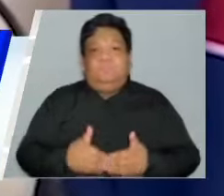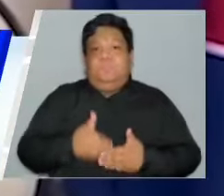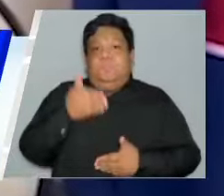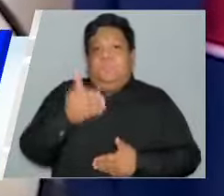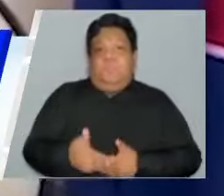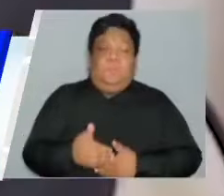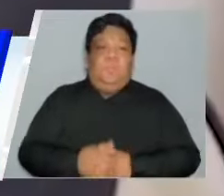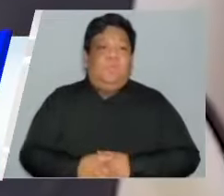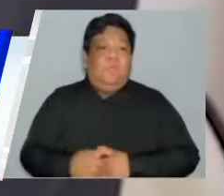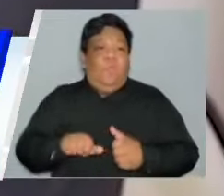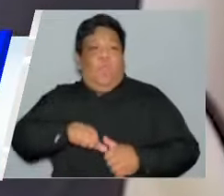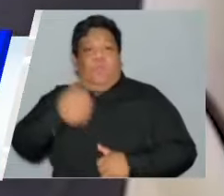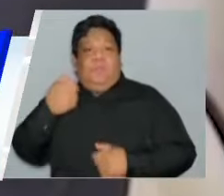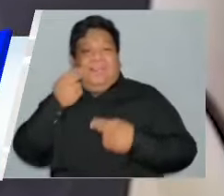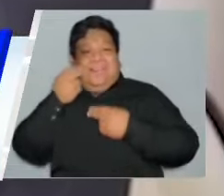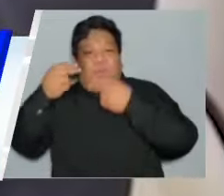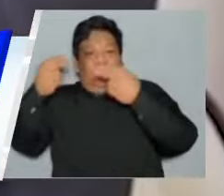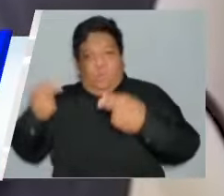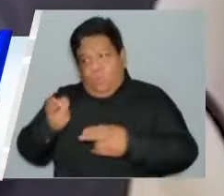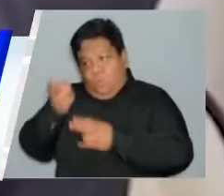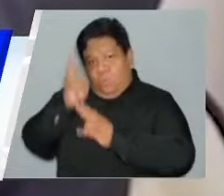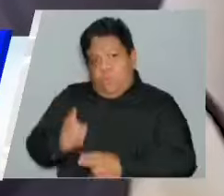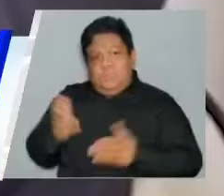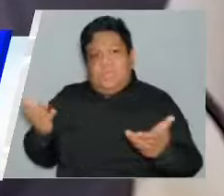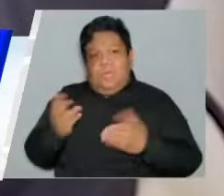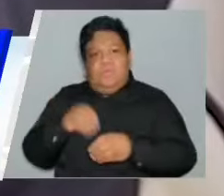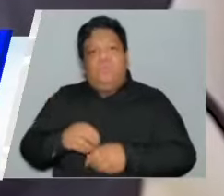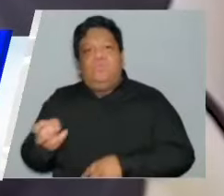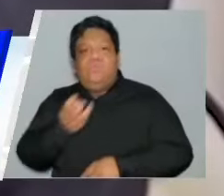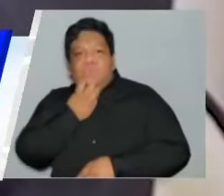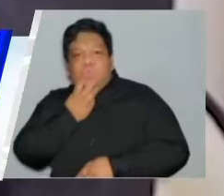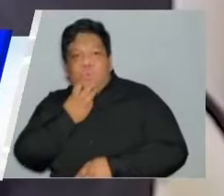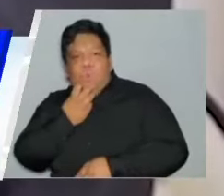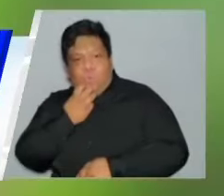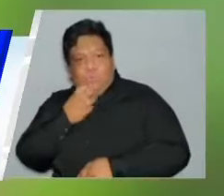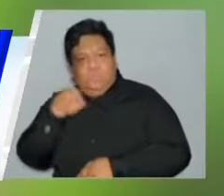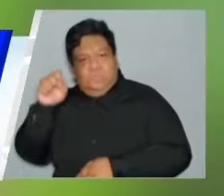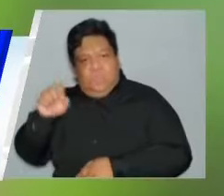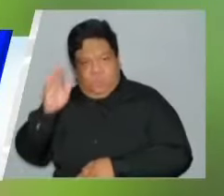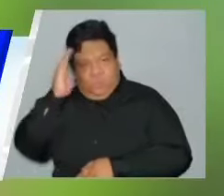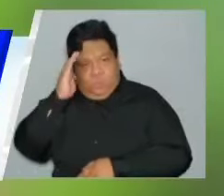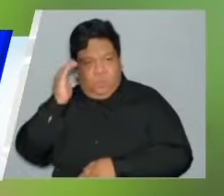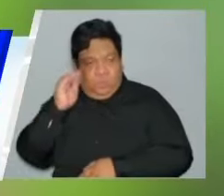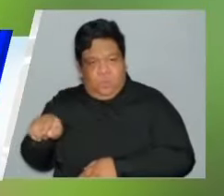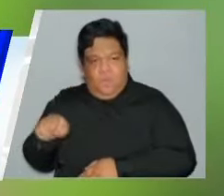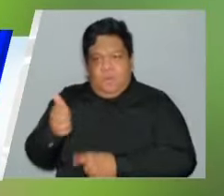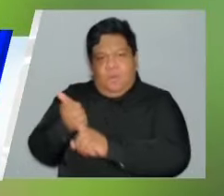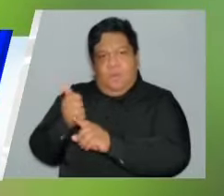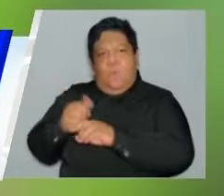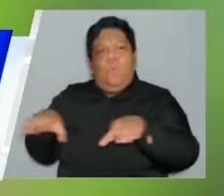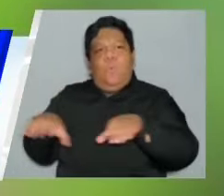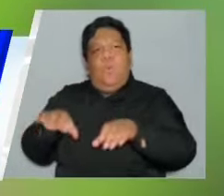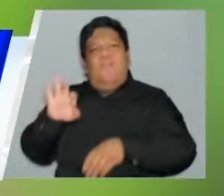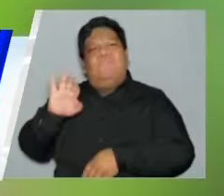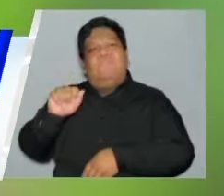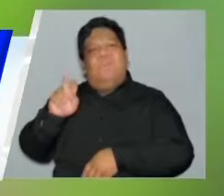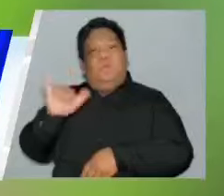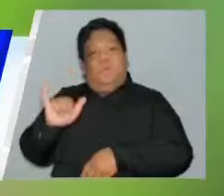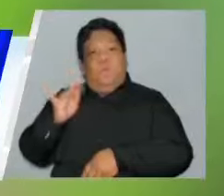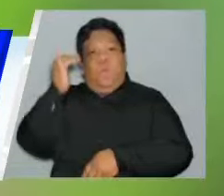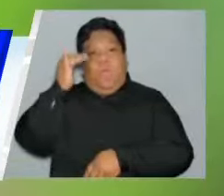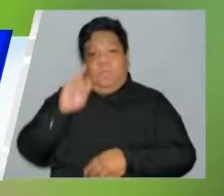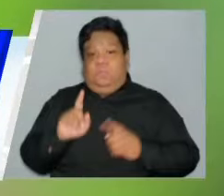Embahada ng Pilipinas sa Seoul, South Korea ang factory worker na si Monico Caranay. Aksidenteng nahulog ang Koreanong katrabaho ni